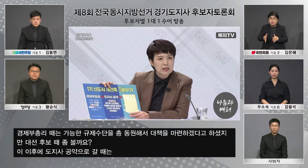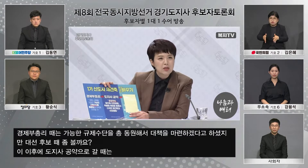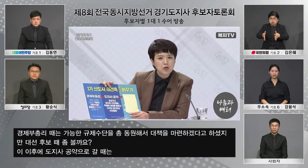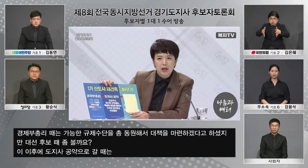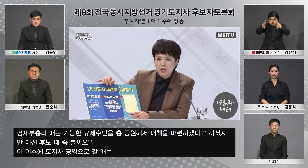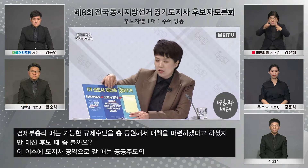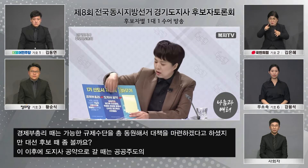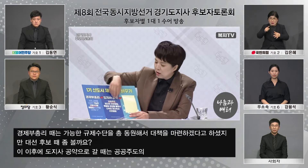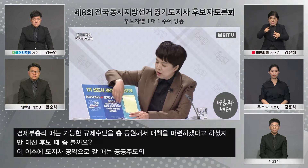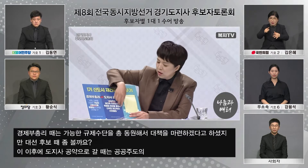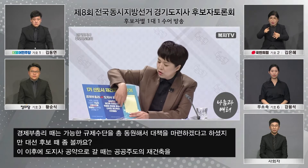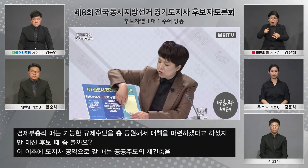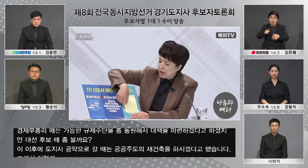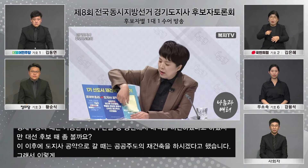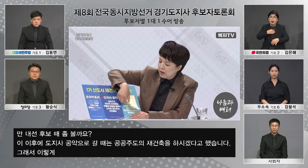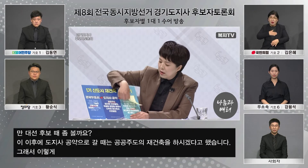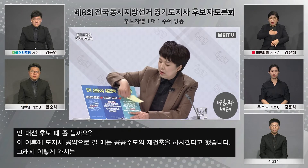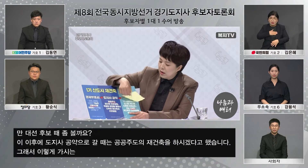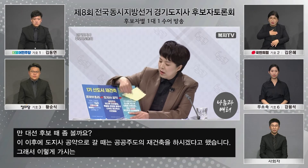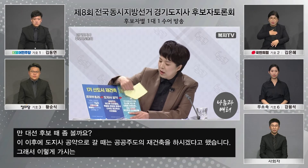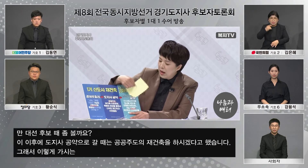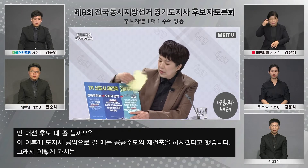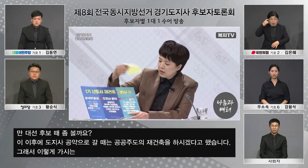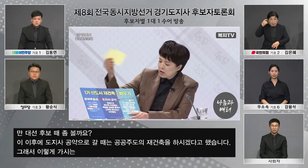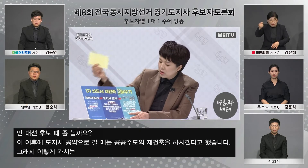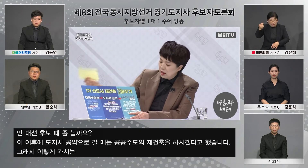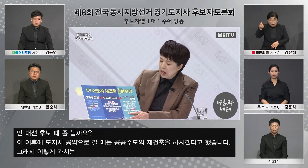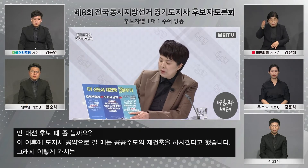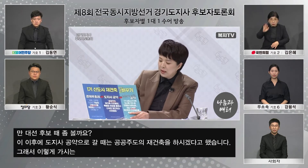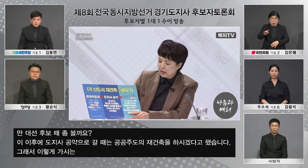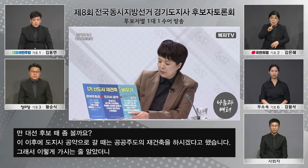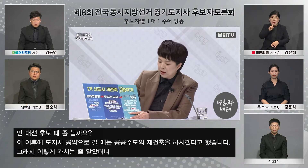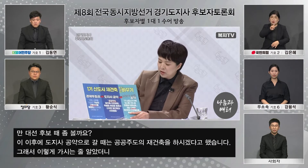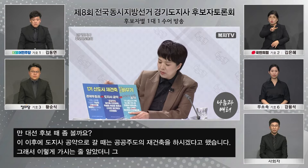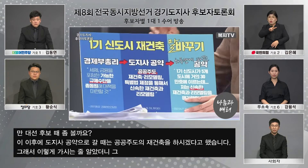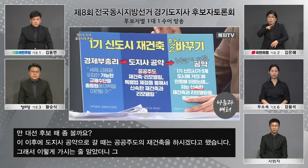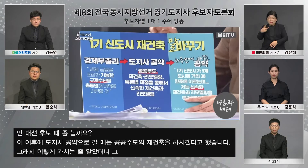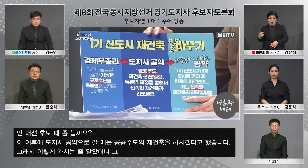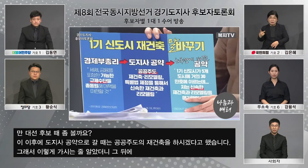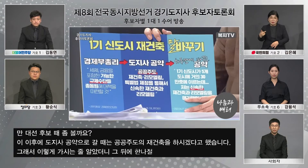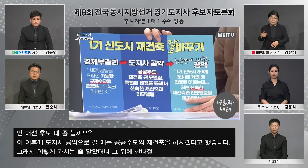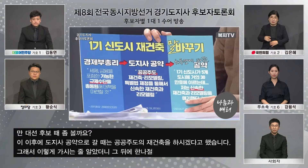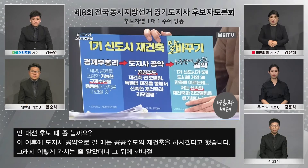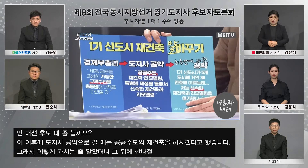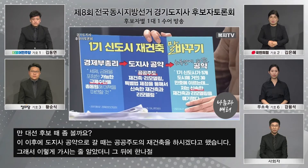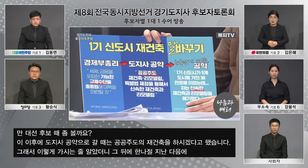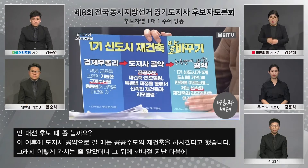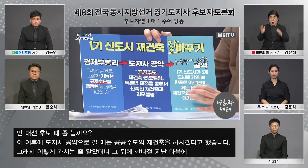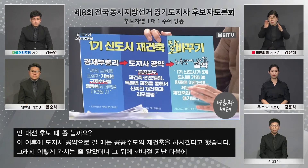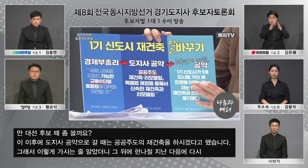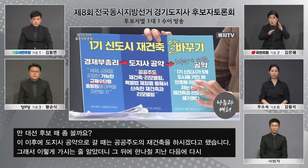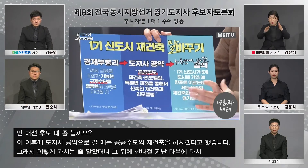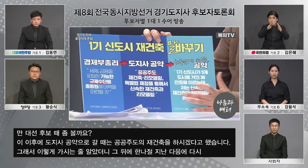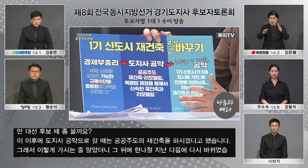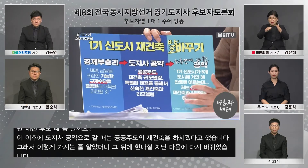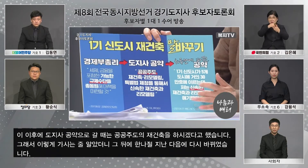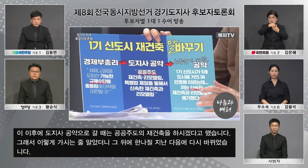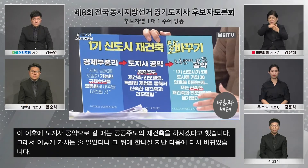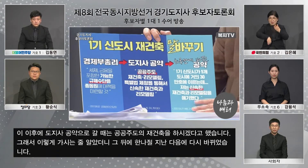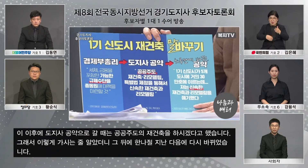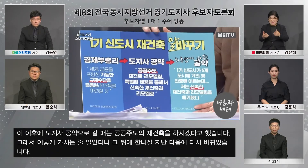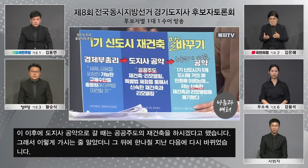이렇게 가시는 줄 알았더니 그 뒤에 한나절 지난 다음에 다시 바뀌었습니다. 공공이 빠지고